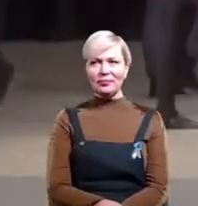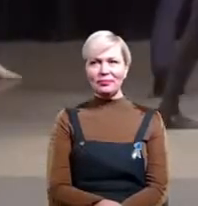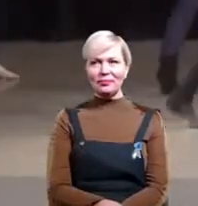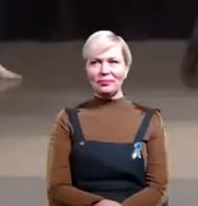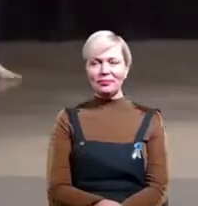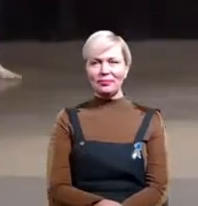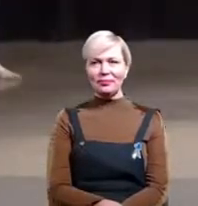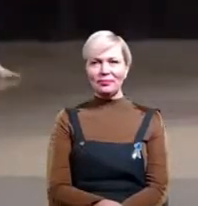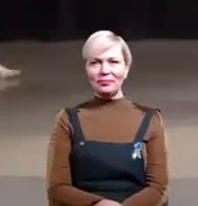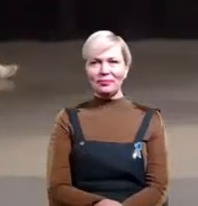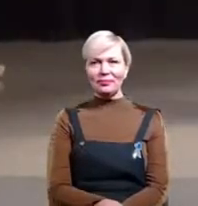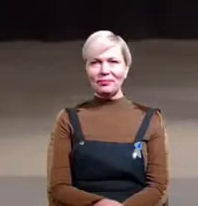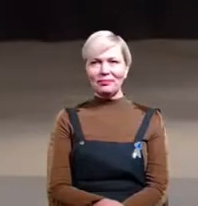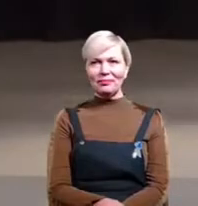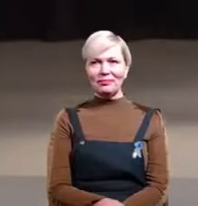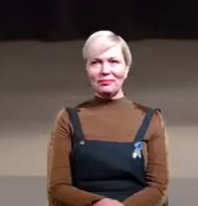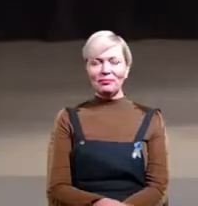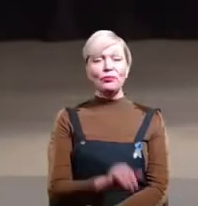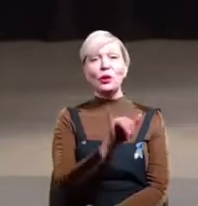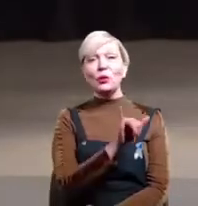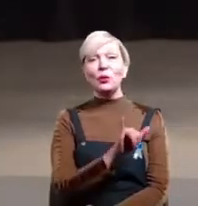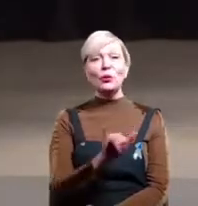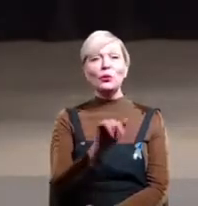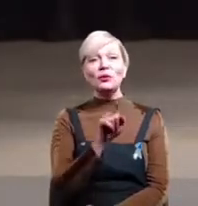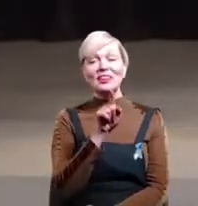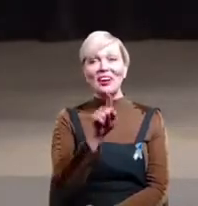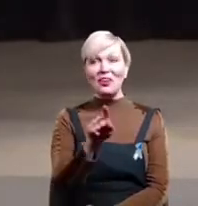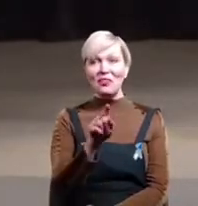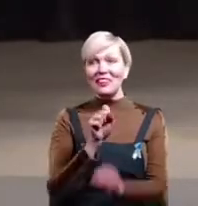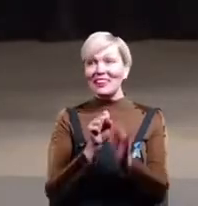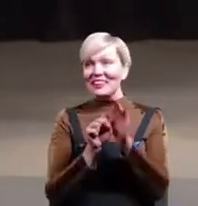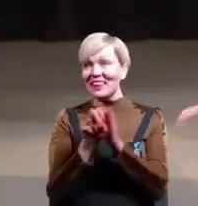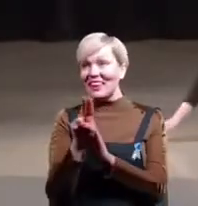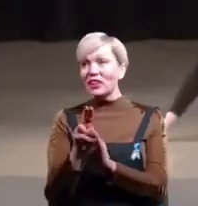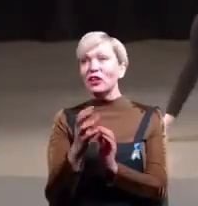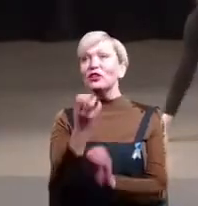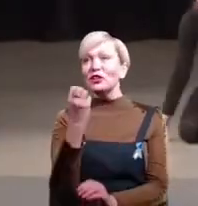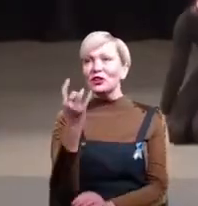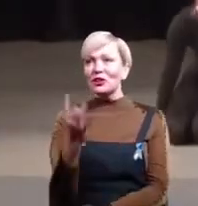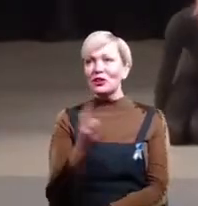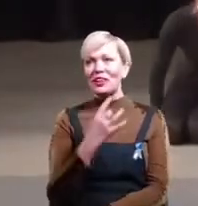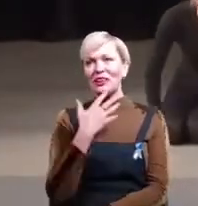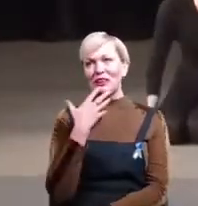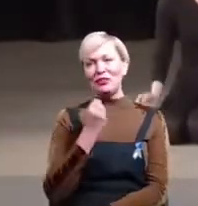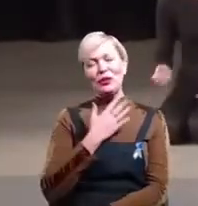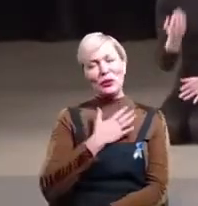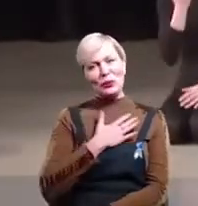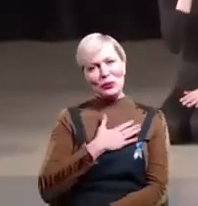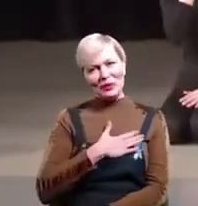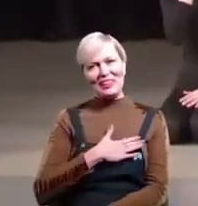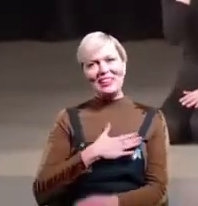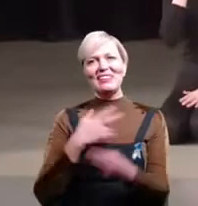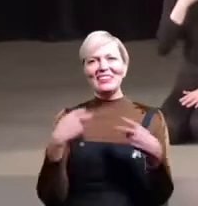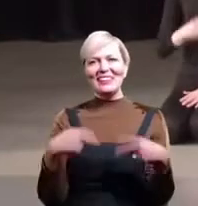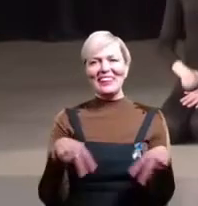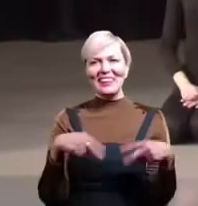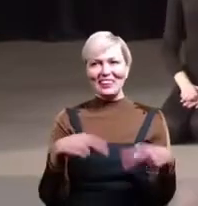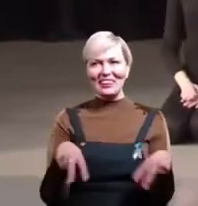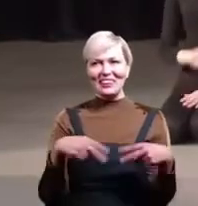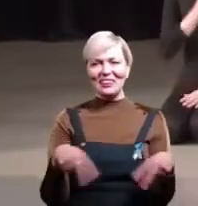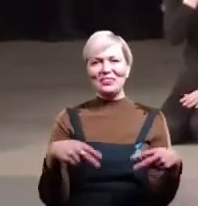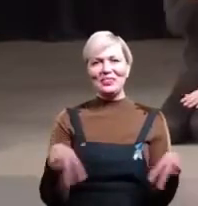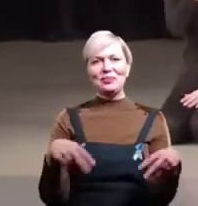Куда вам, куда вы денетесь? Еще раз. Свое удовольствие. Танцуем, получаем